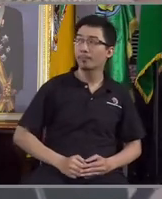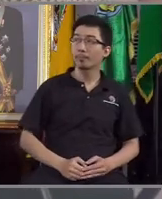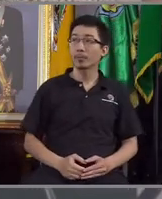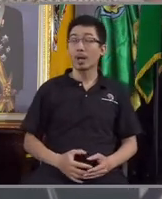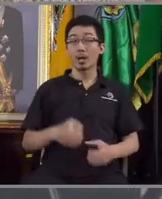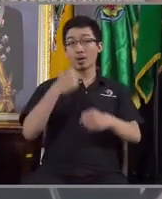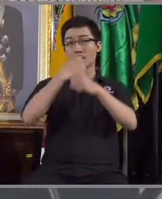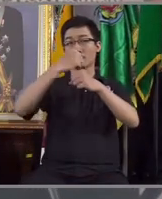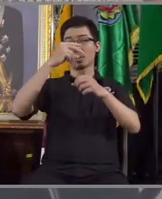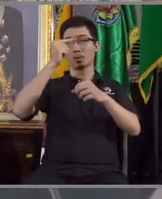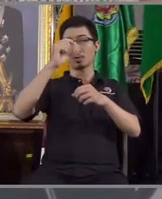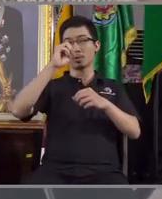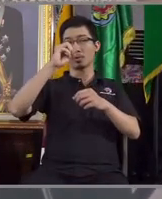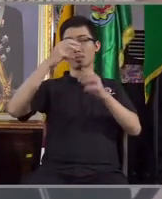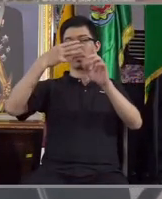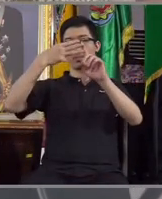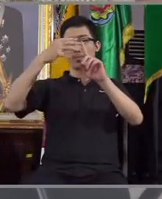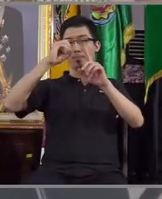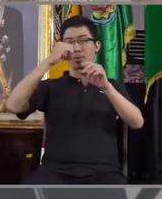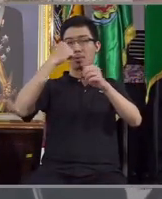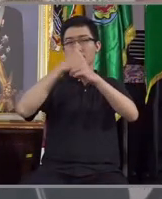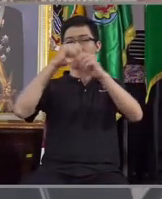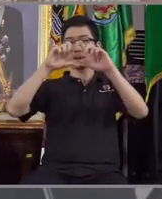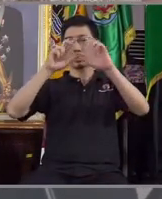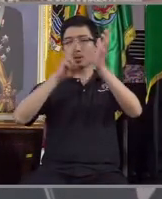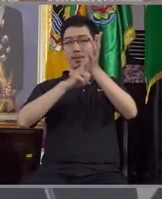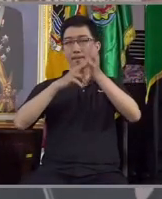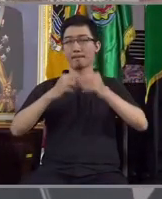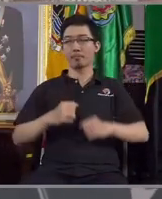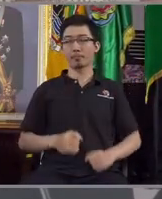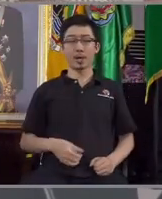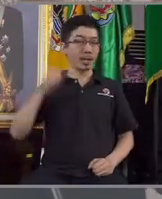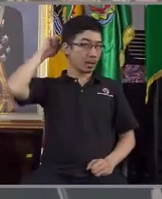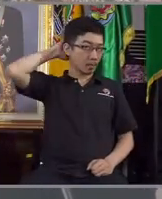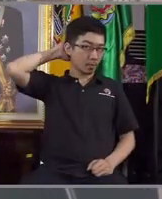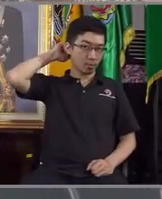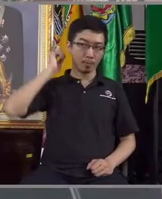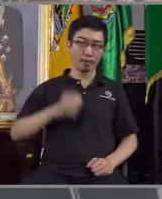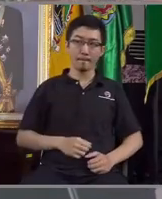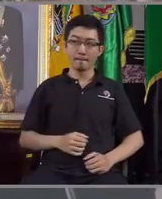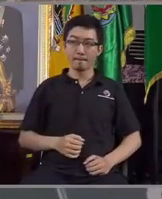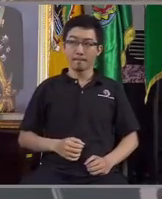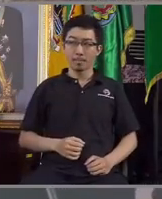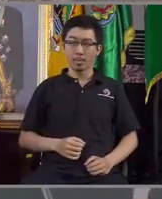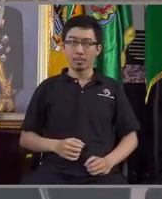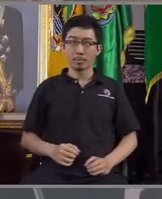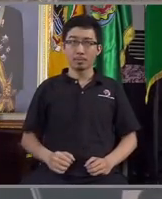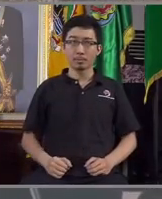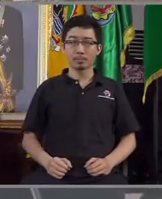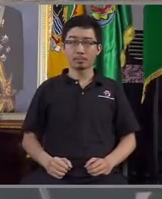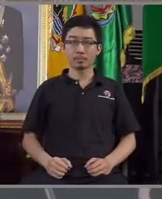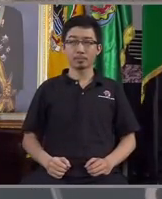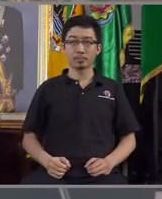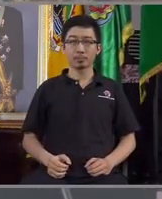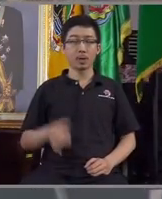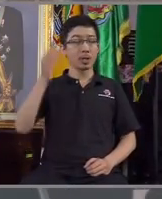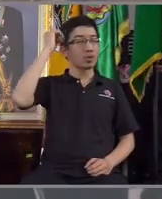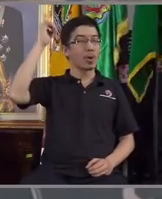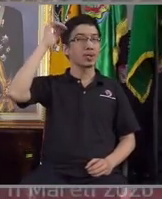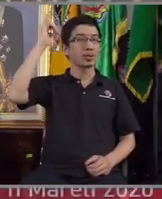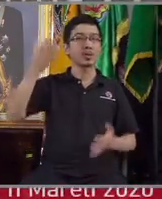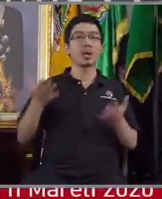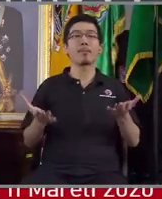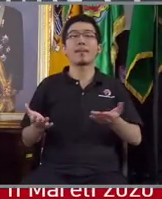Grobogan. Nah, Ibu Bupati Grobogan, Ibu Sri Suparni, monggo Ibu bisa memaparkan inovasi-inovasi apa saja yang sudah dilakukan